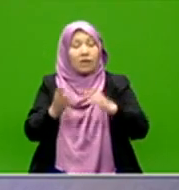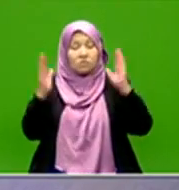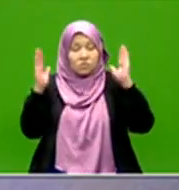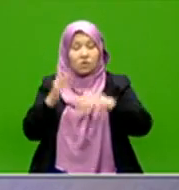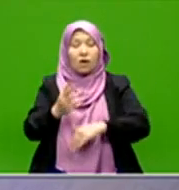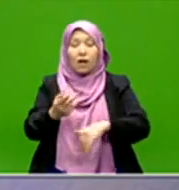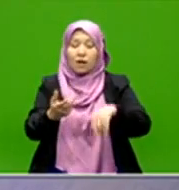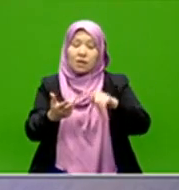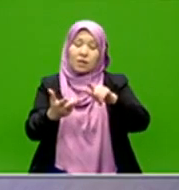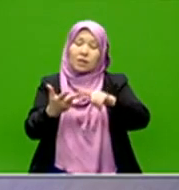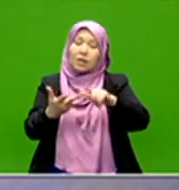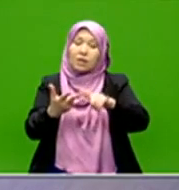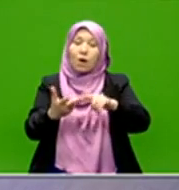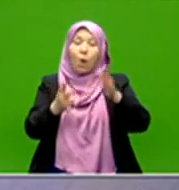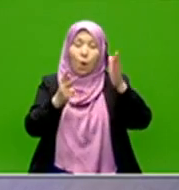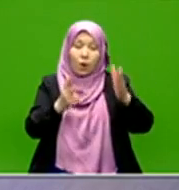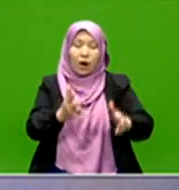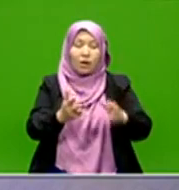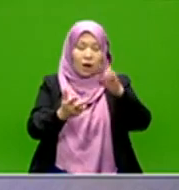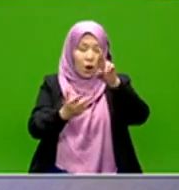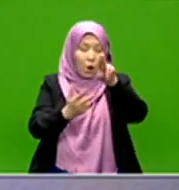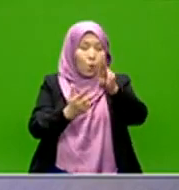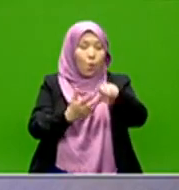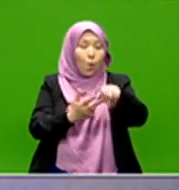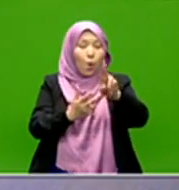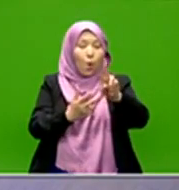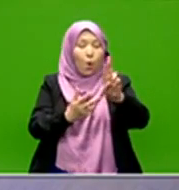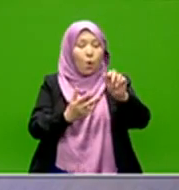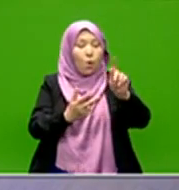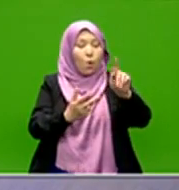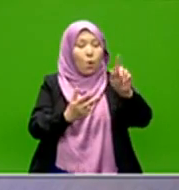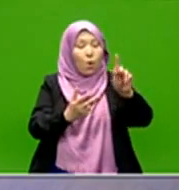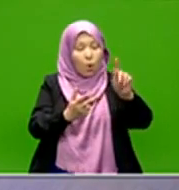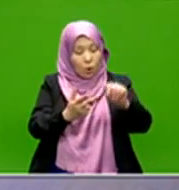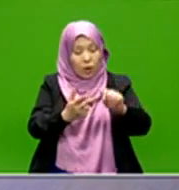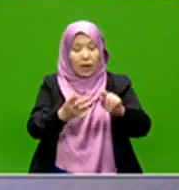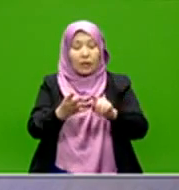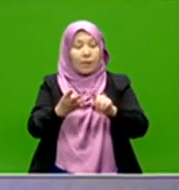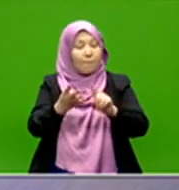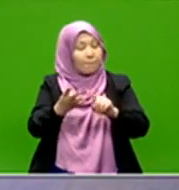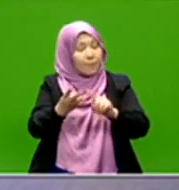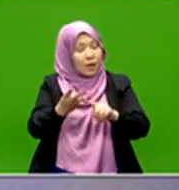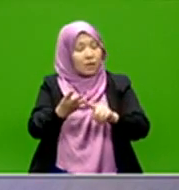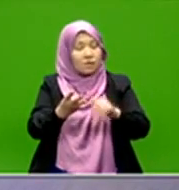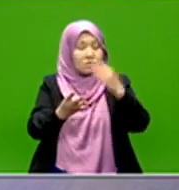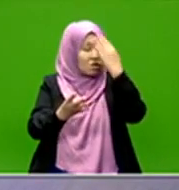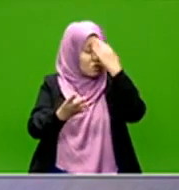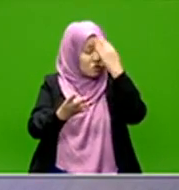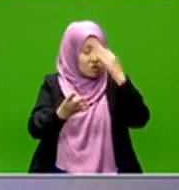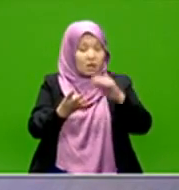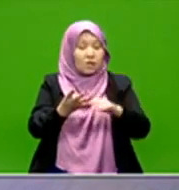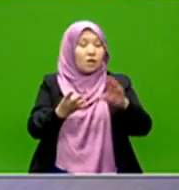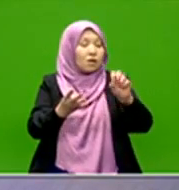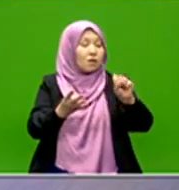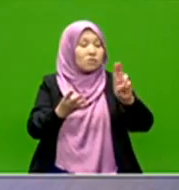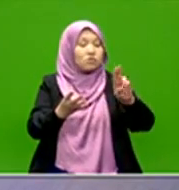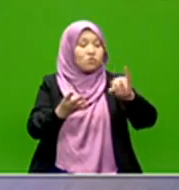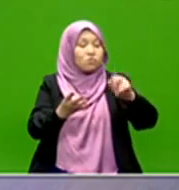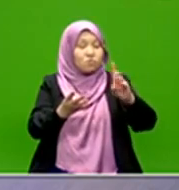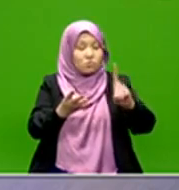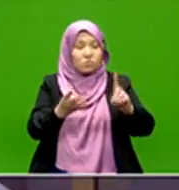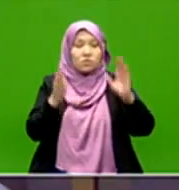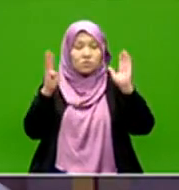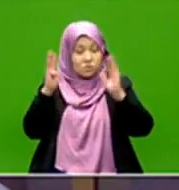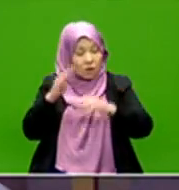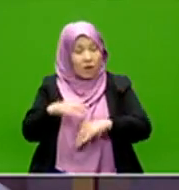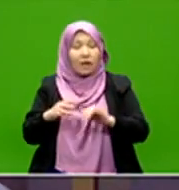Warruka, iaitu orang yang berrukuk, dan yang keempat sujud. Sujud. Nampak macam berdiri solat, rukuk, sujud ni kan satu je solat ni kan. Boleh cakap